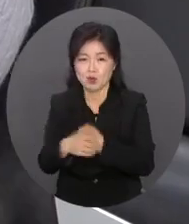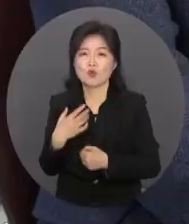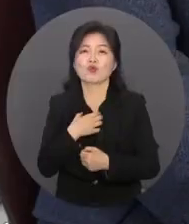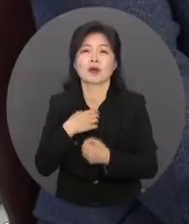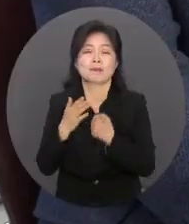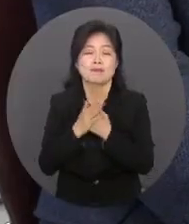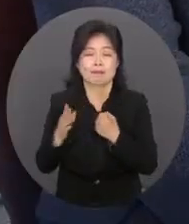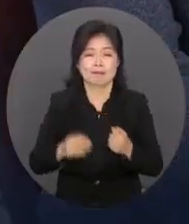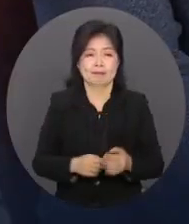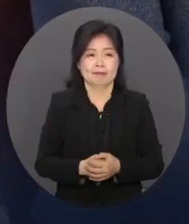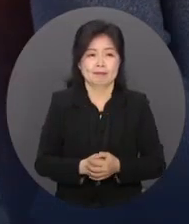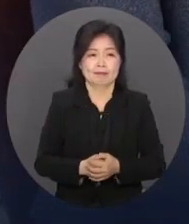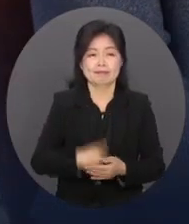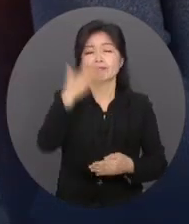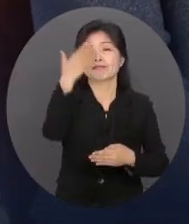그건